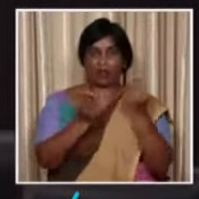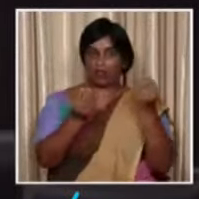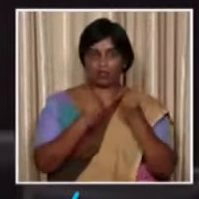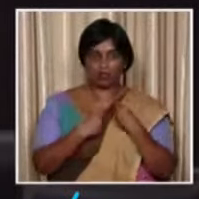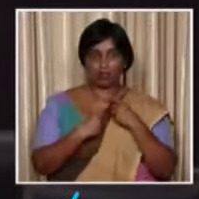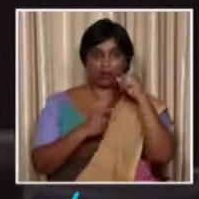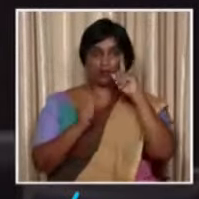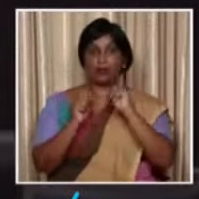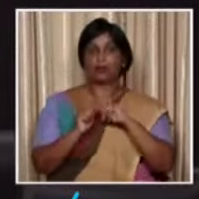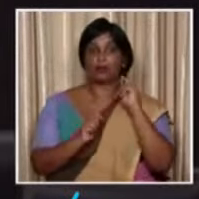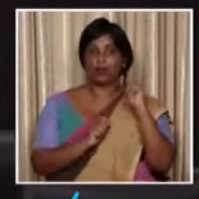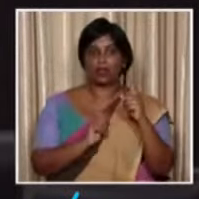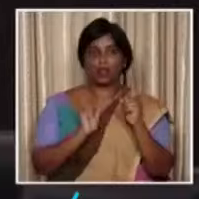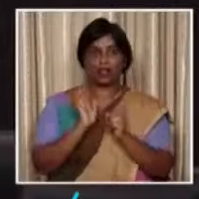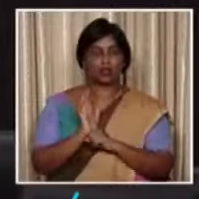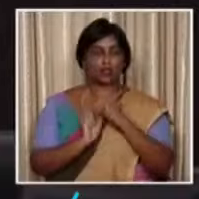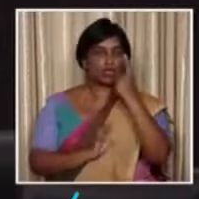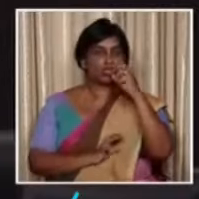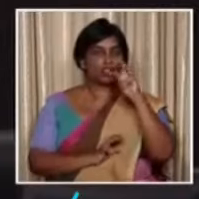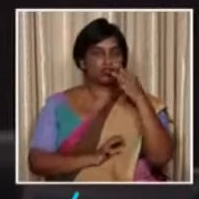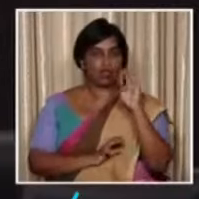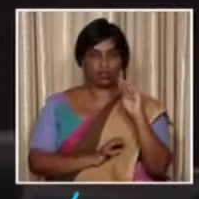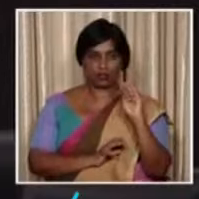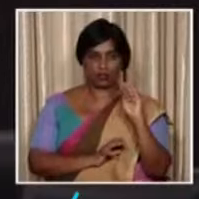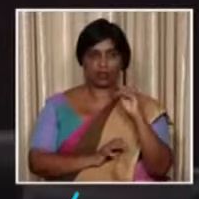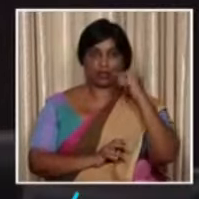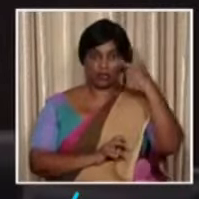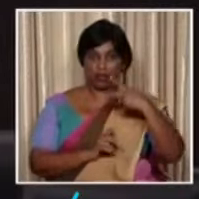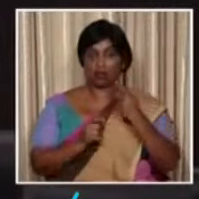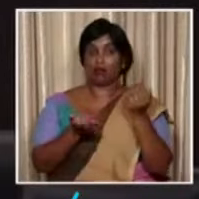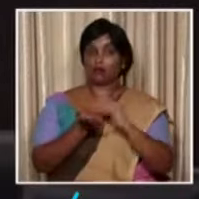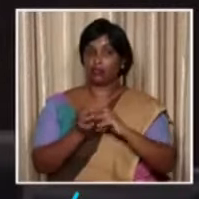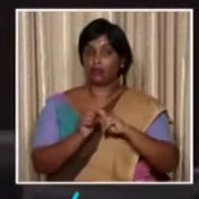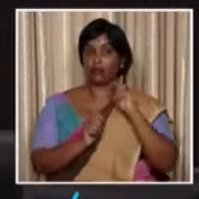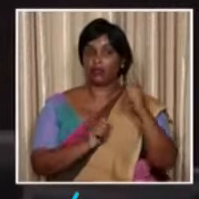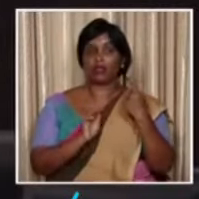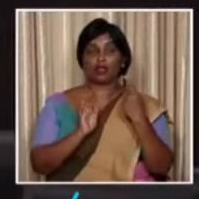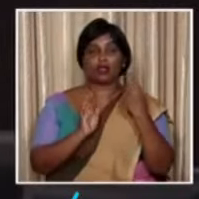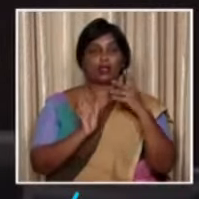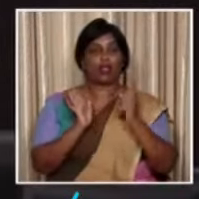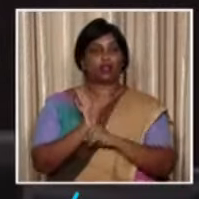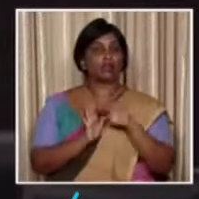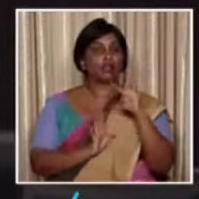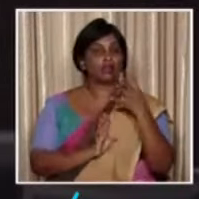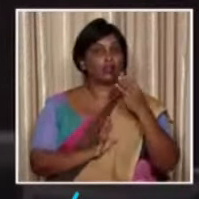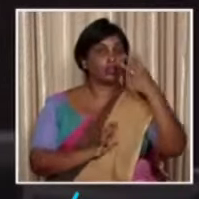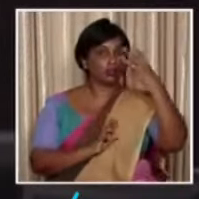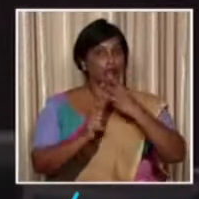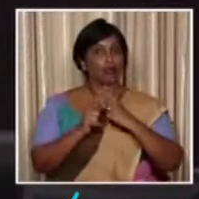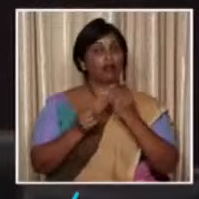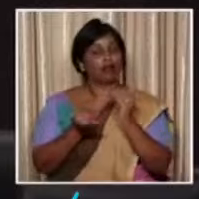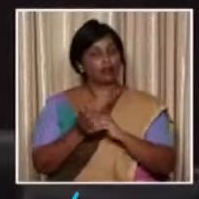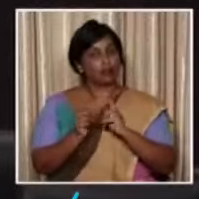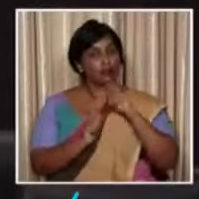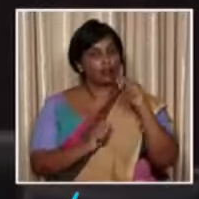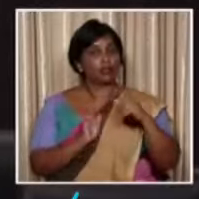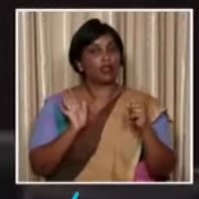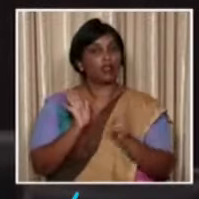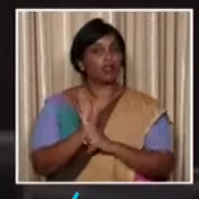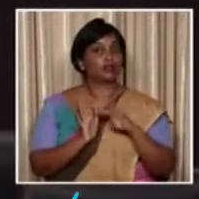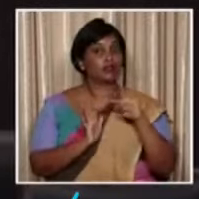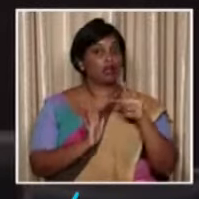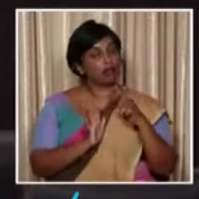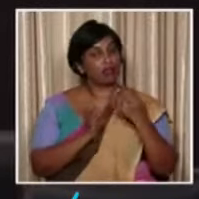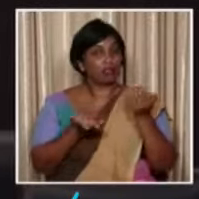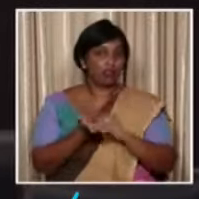फर्स्ट पेमेंट एक गेवला तीनों लक्ष एक दास्तुंसी हतलिया सेकंड पेमेंट एक गेवला तीनों लक्ष हारसिया थर्ड पेमेंट एक गेवला तीनों लक्ष हारसिया ताव